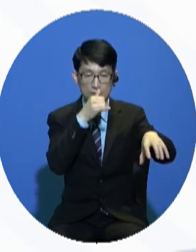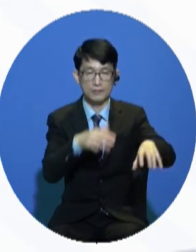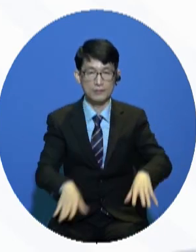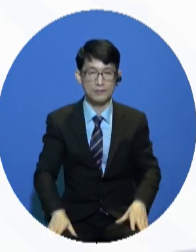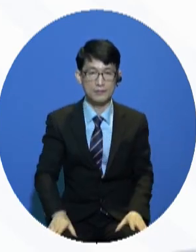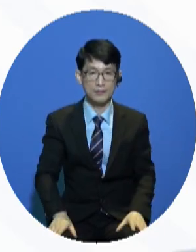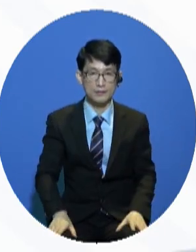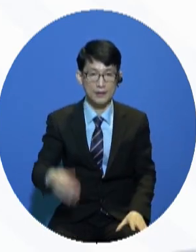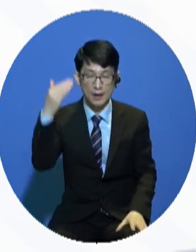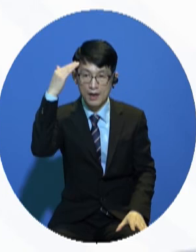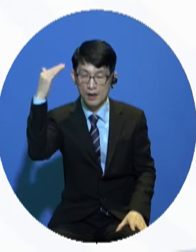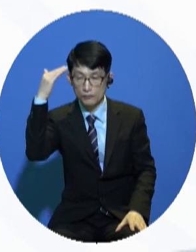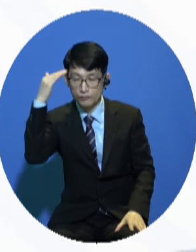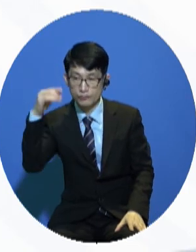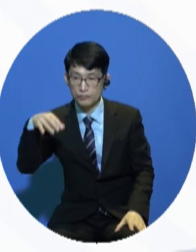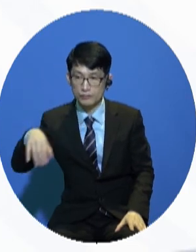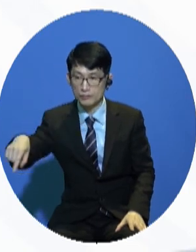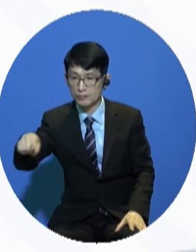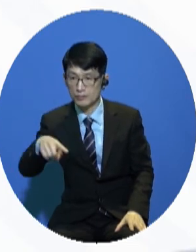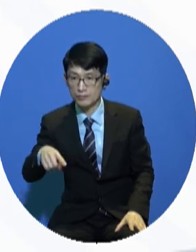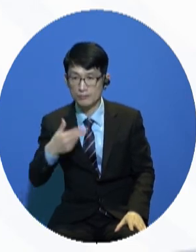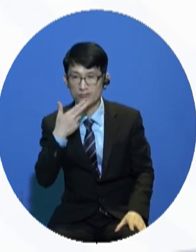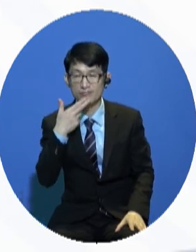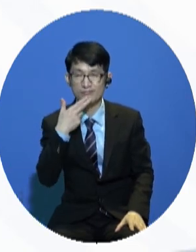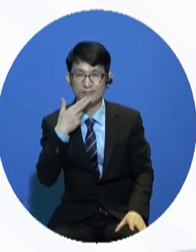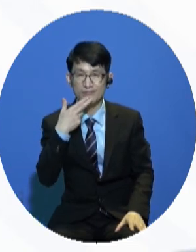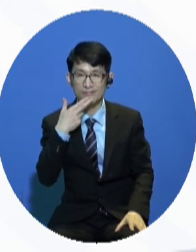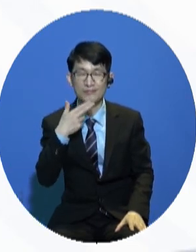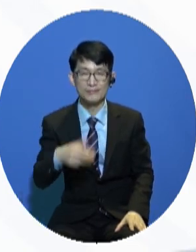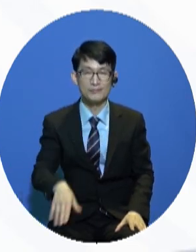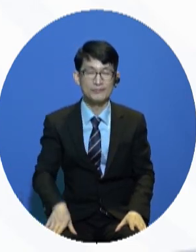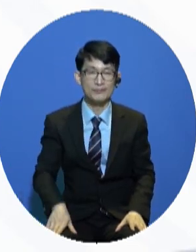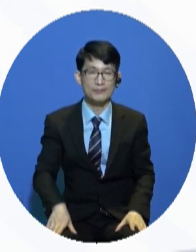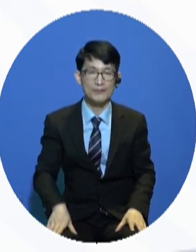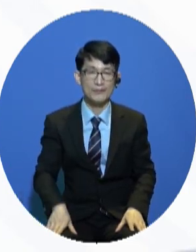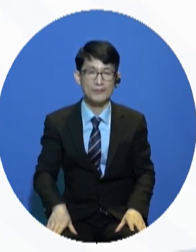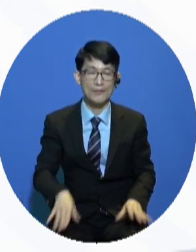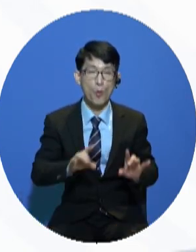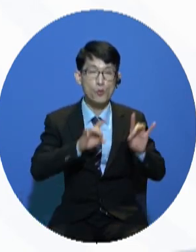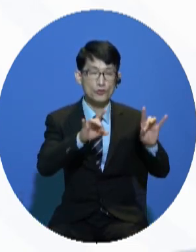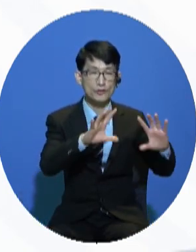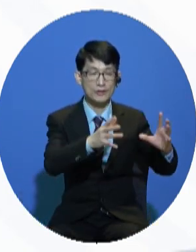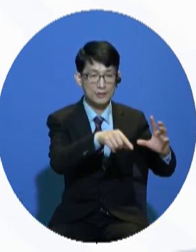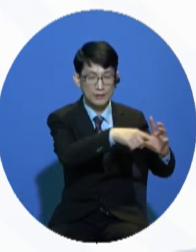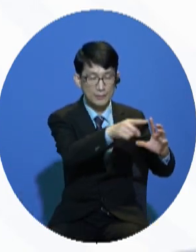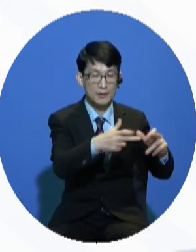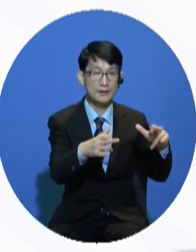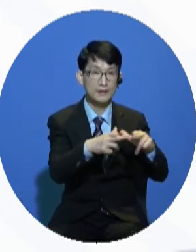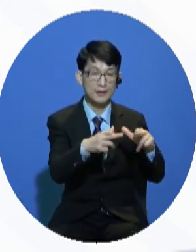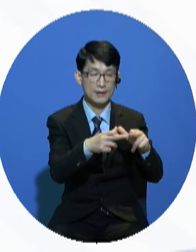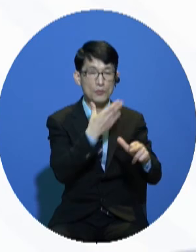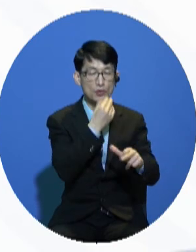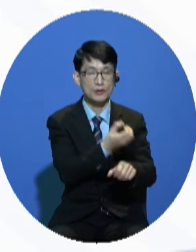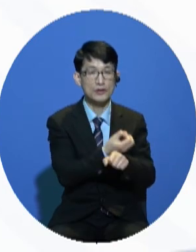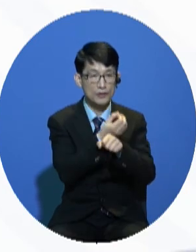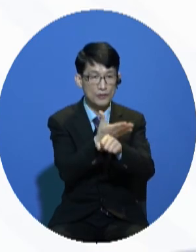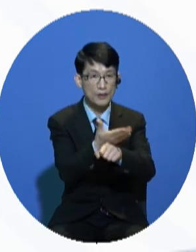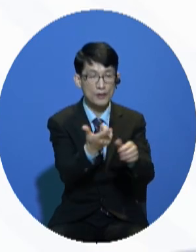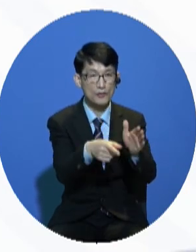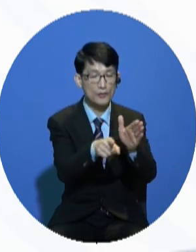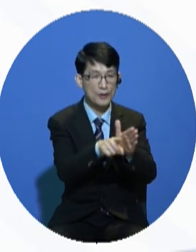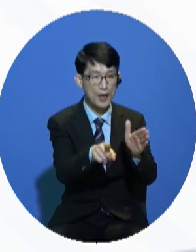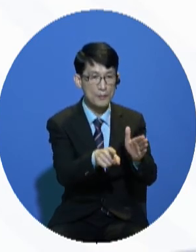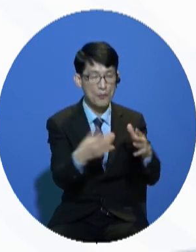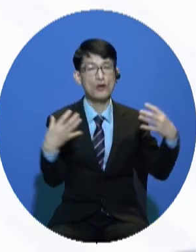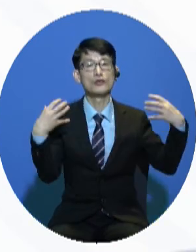있는데요. 우리나라는 아직까지는 이런 시스템을 갖고 있지 않습니다. 그래서 호주의 어떤 별도의 장애복지 전달 체계를